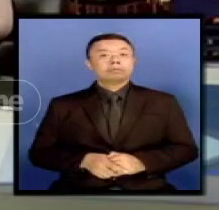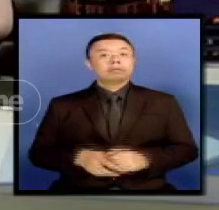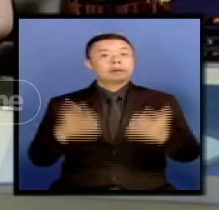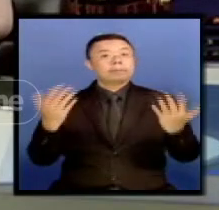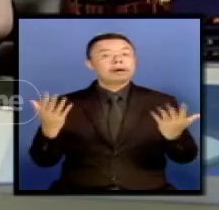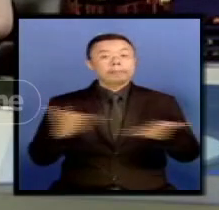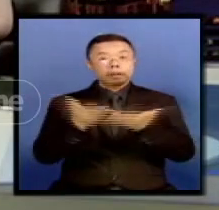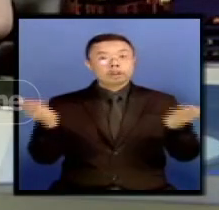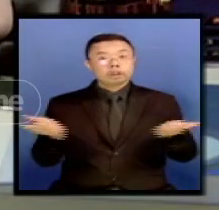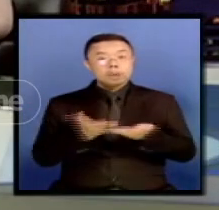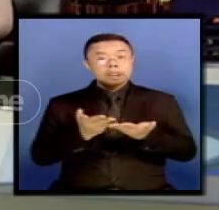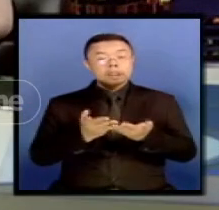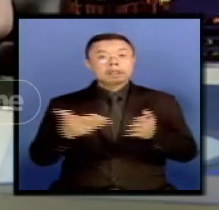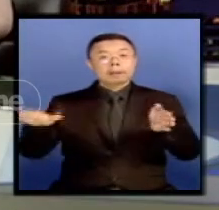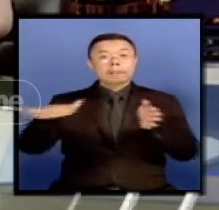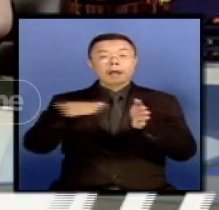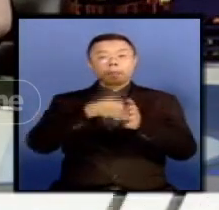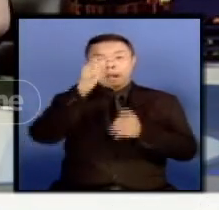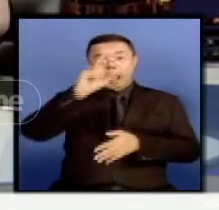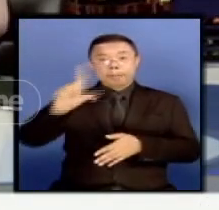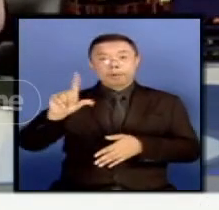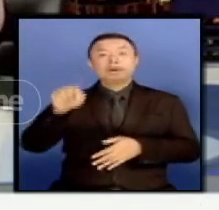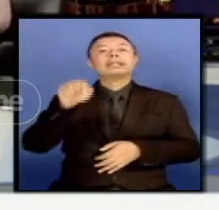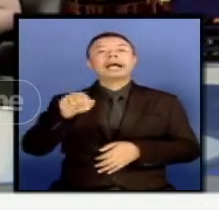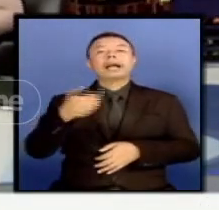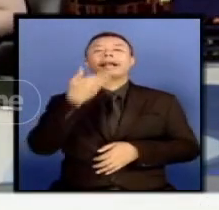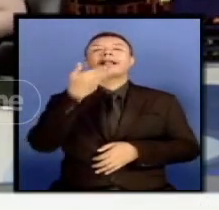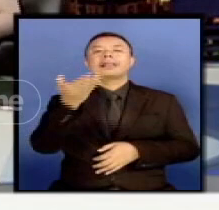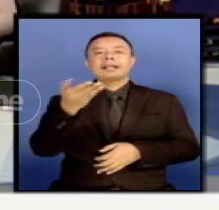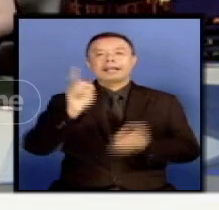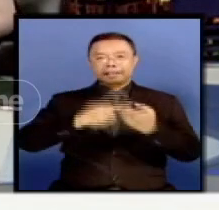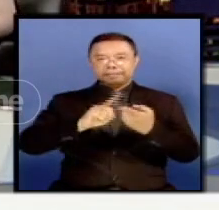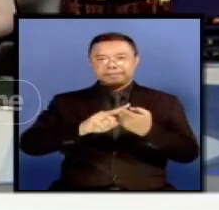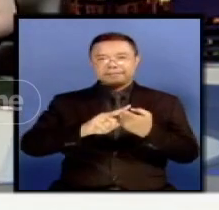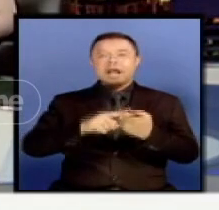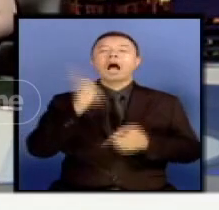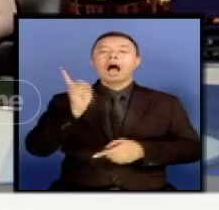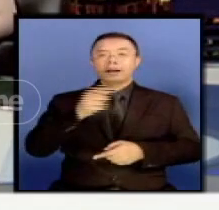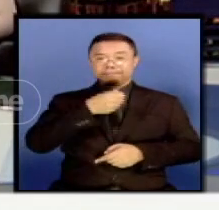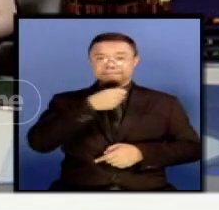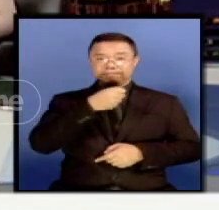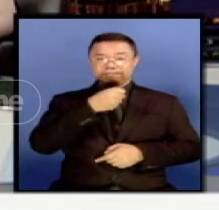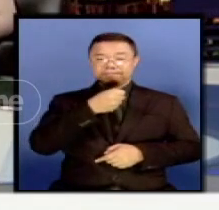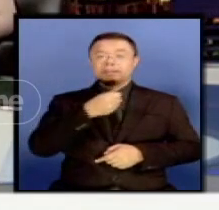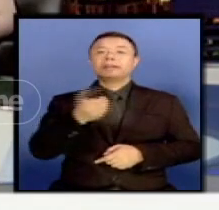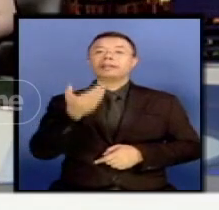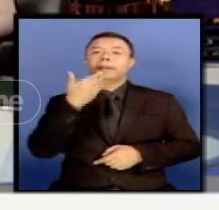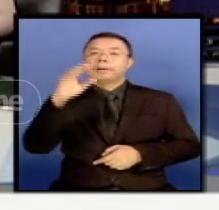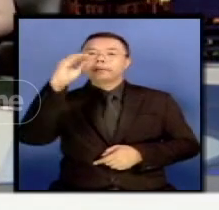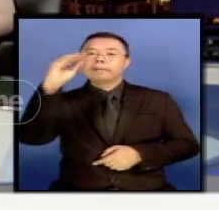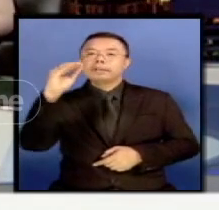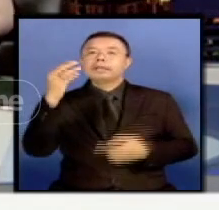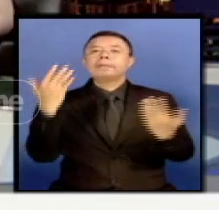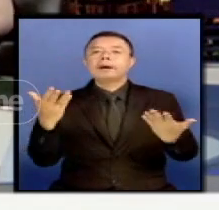Lalu bagaimana kondisi terkini di Pelabuhan Bakahuni Lampung? Kita segera menuju ke rekan Pujiansyah yang berada di sana. Puji, selamat